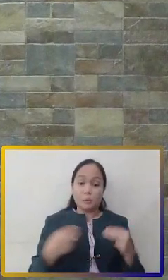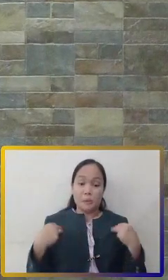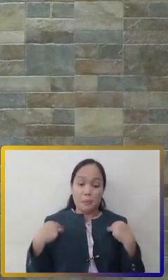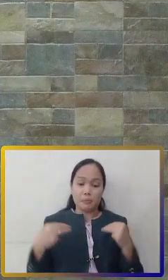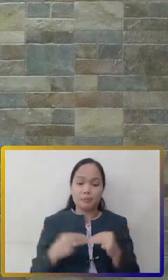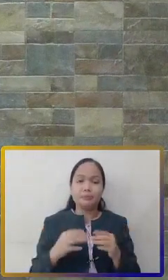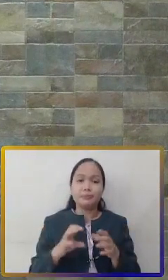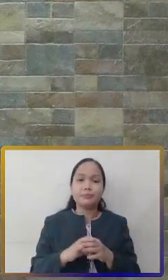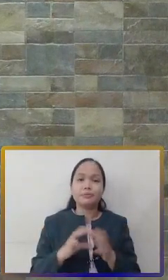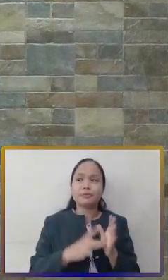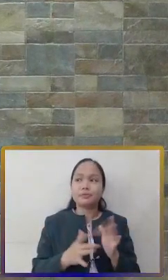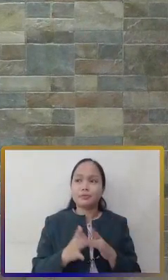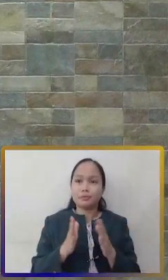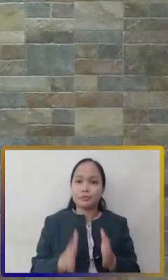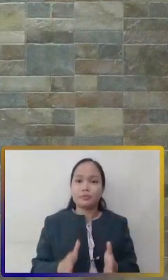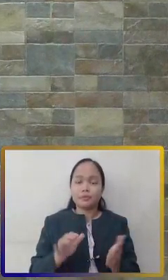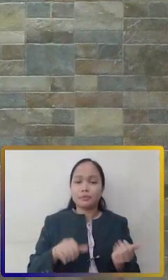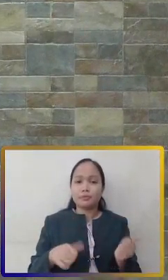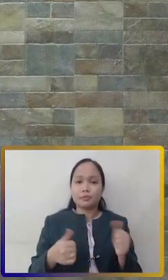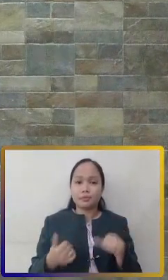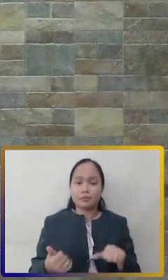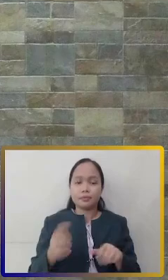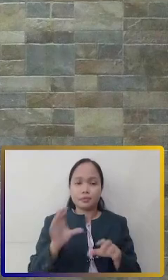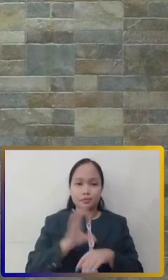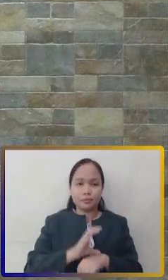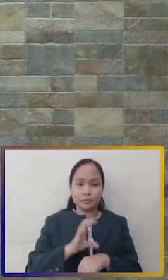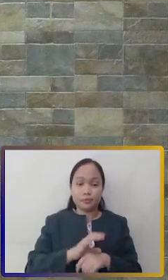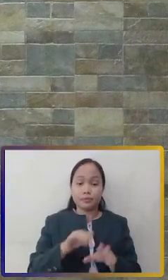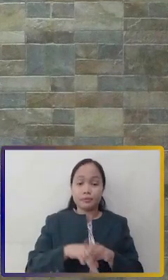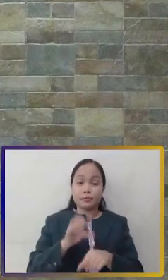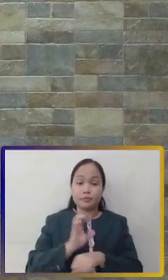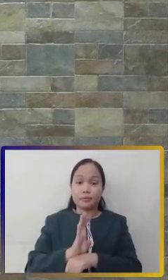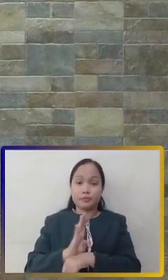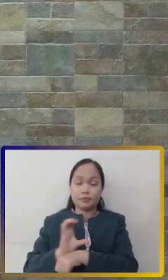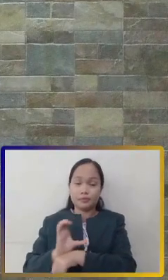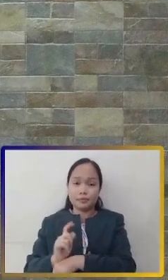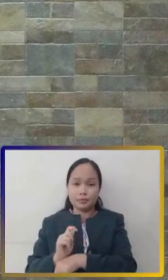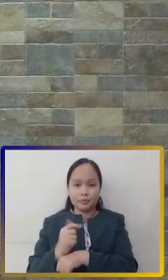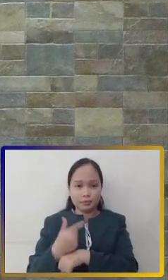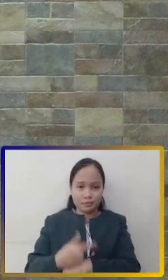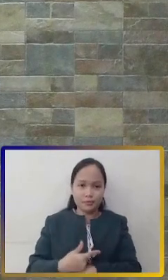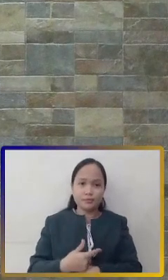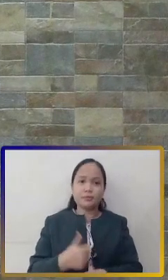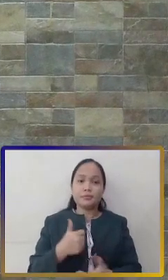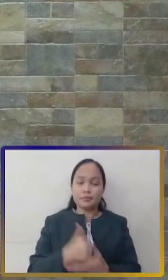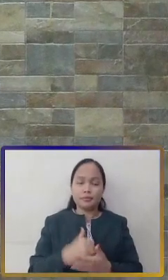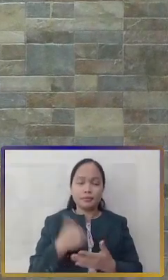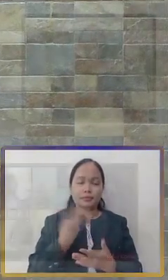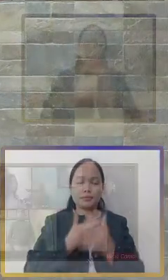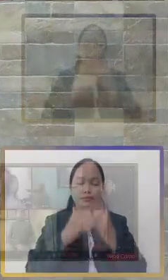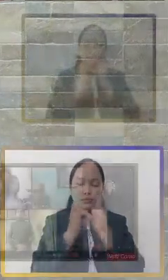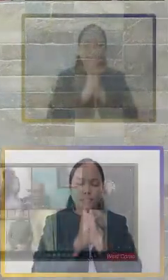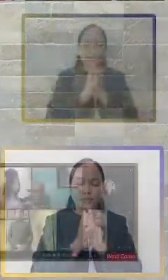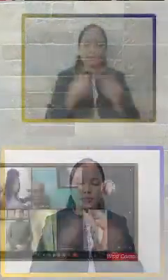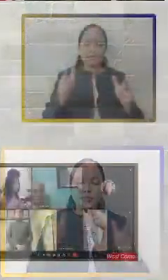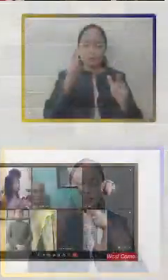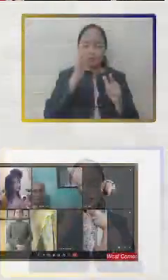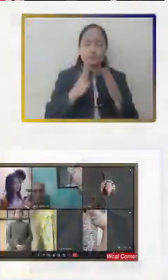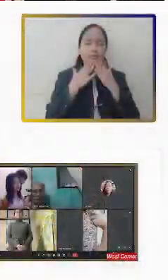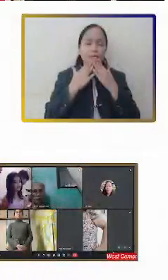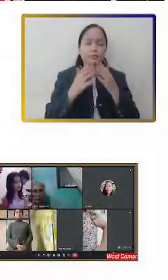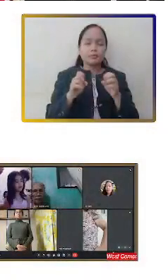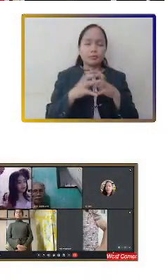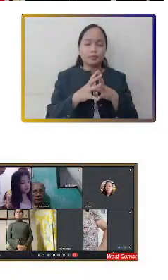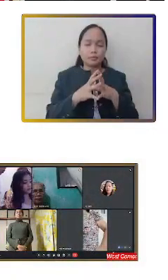Christian Bible Baptist Church, Fort Bonifacio, Taguig. Amen! Manalangin po tayo, dakilang Diyos sa mga pangyarihan sa